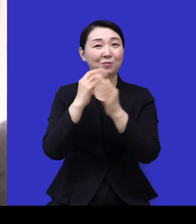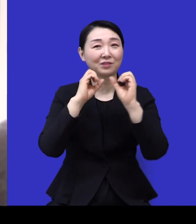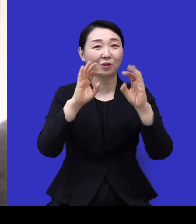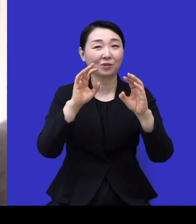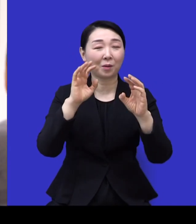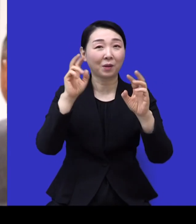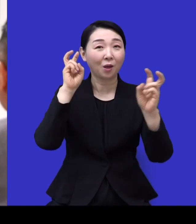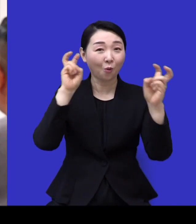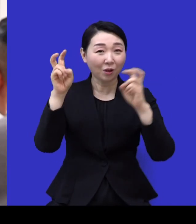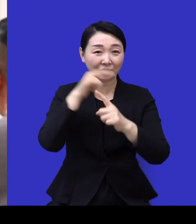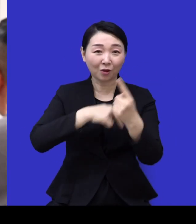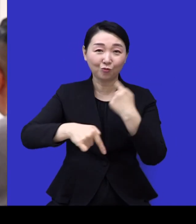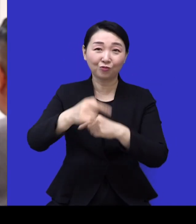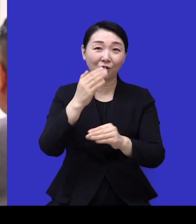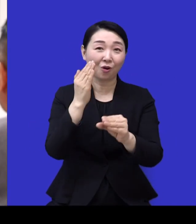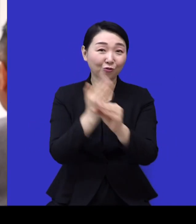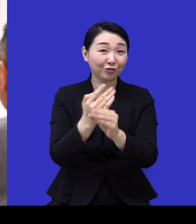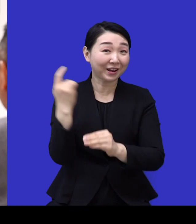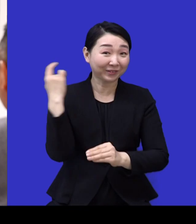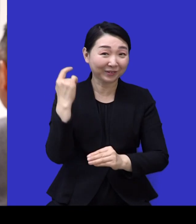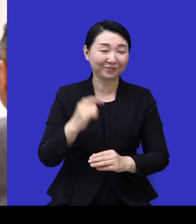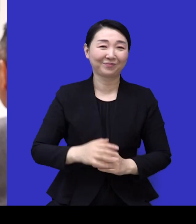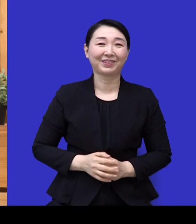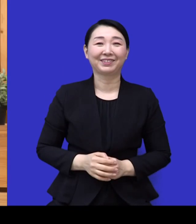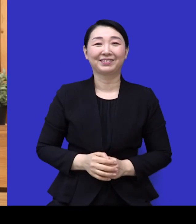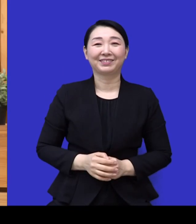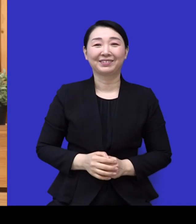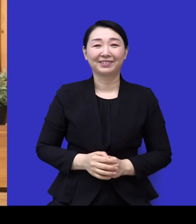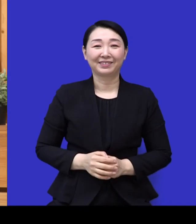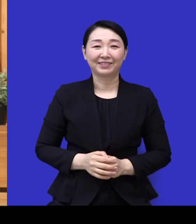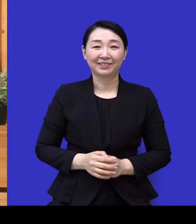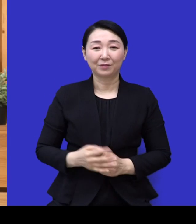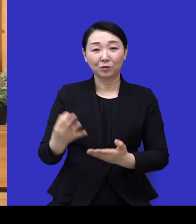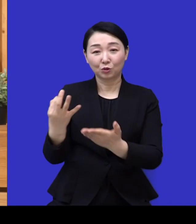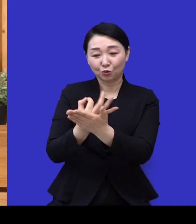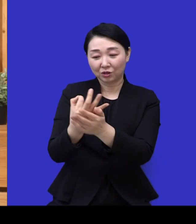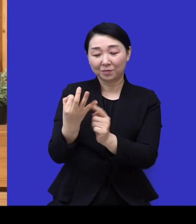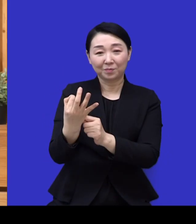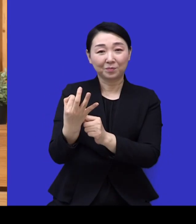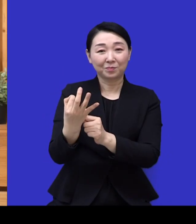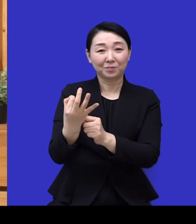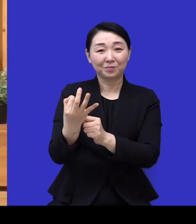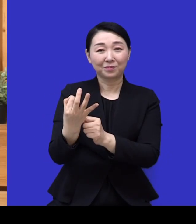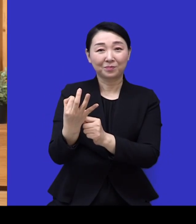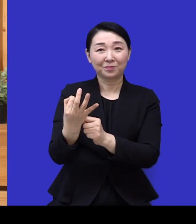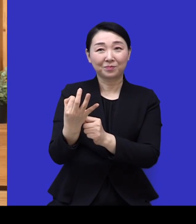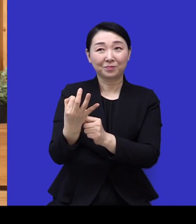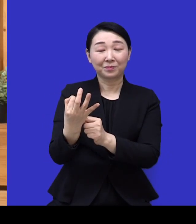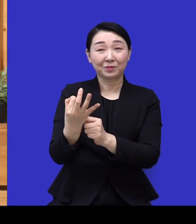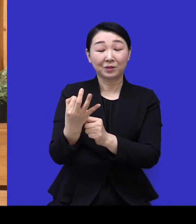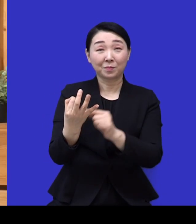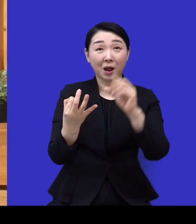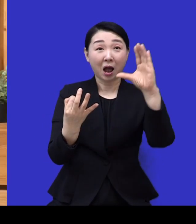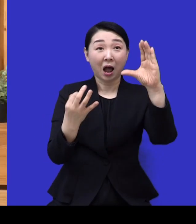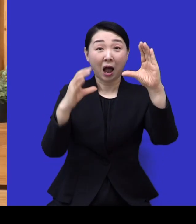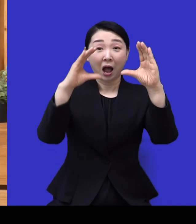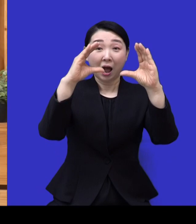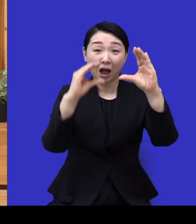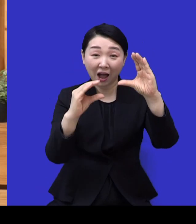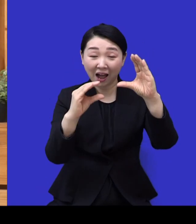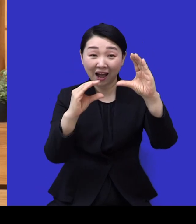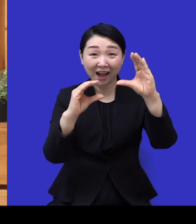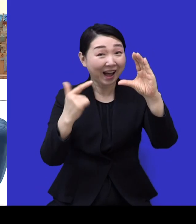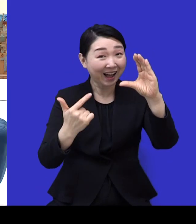사업체를 운영하신다고 들었어요. 네. 그러면 일단 수입 면에서 그러니까. 월등히 확 줄어드는 거 아닐까